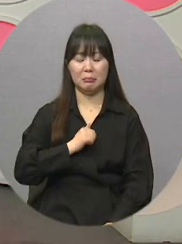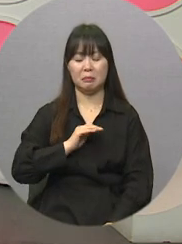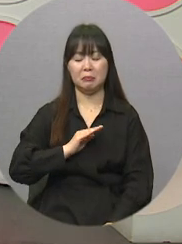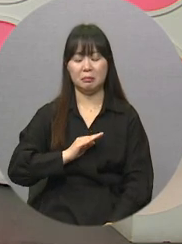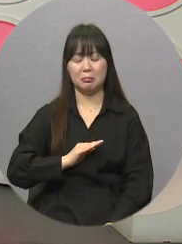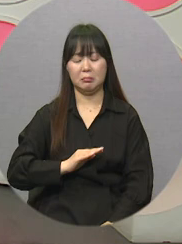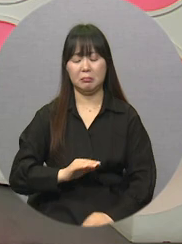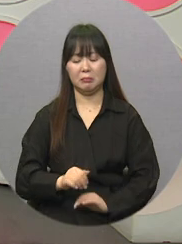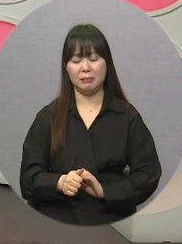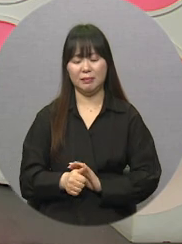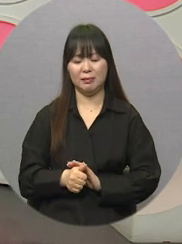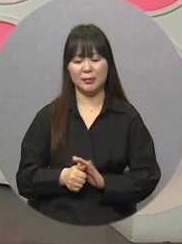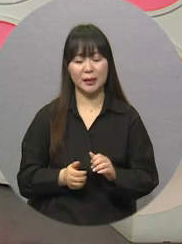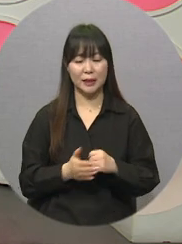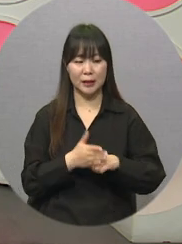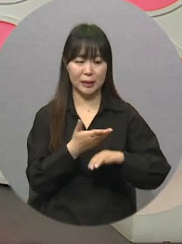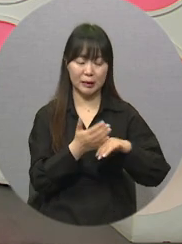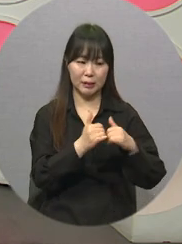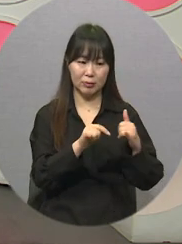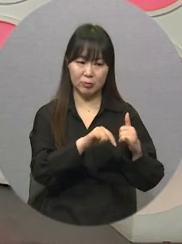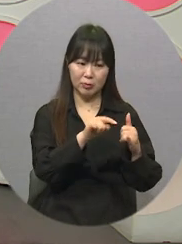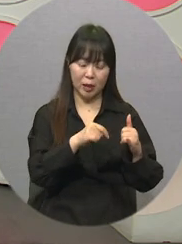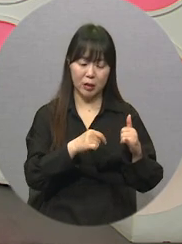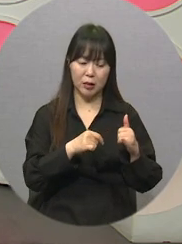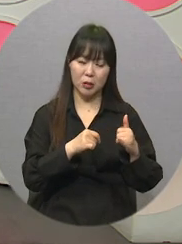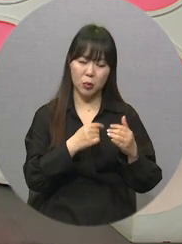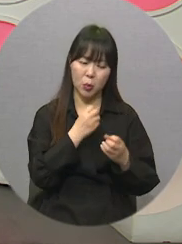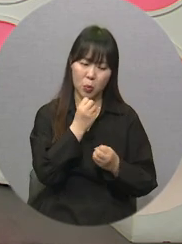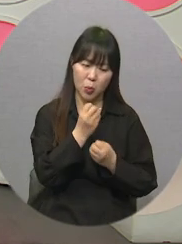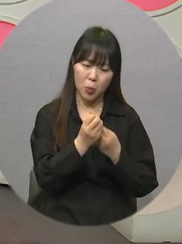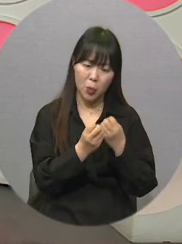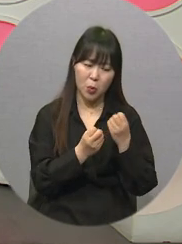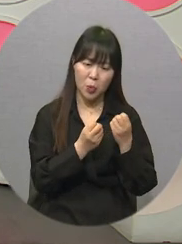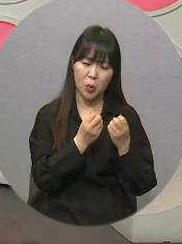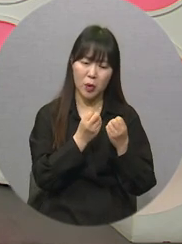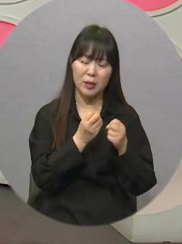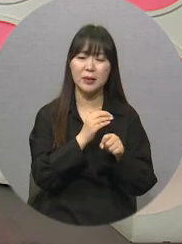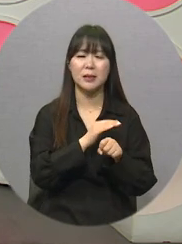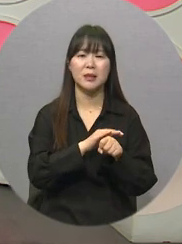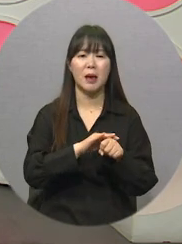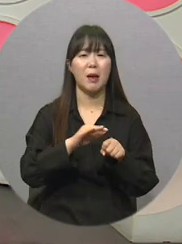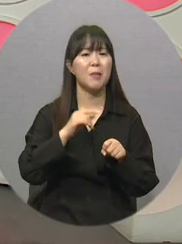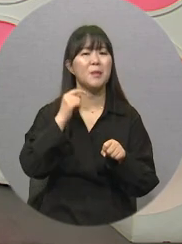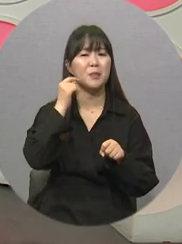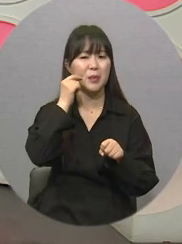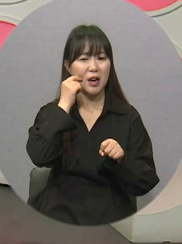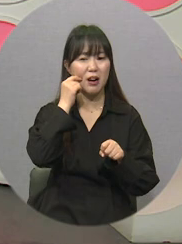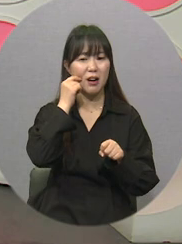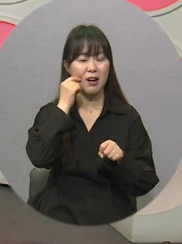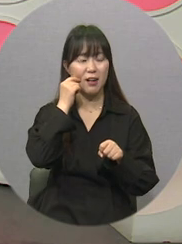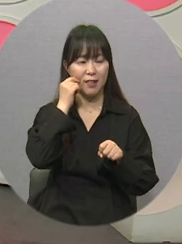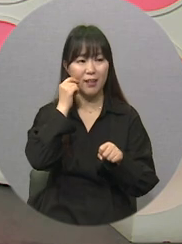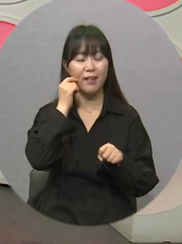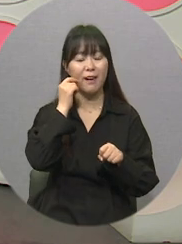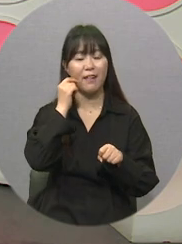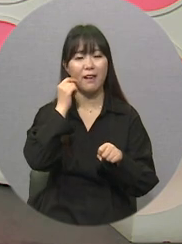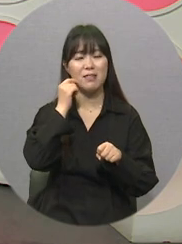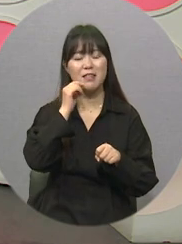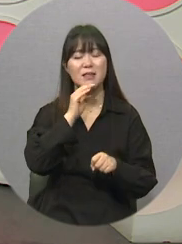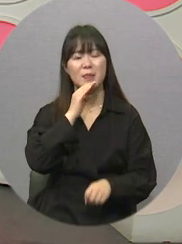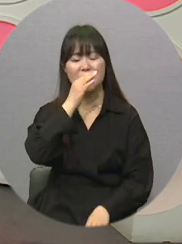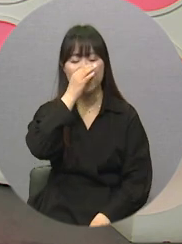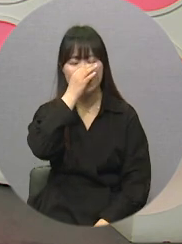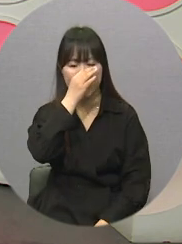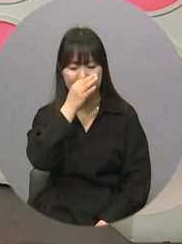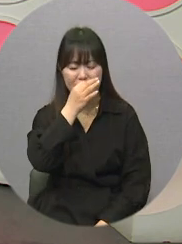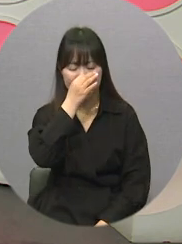낮고 소심해서 다른 이에게 속마음을 잘 터놓는 게 익숙하지 않아서 힘든